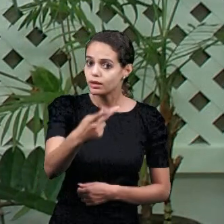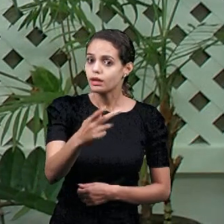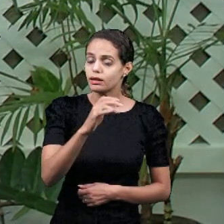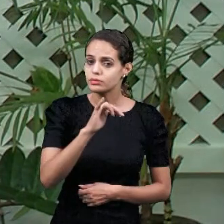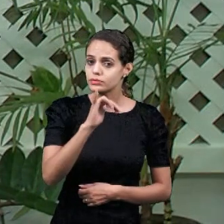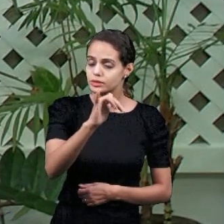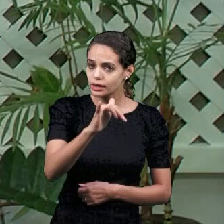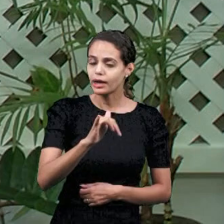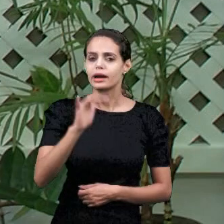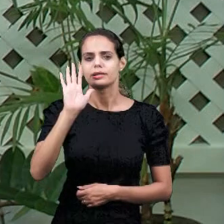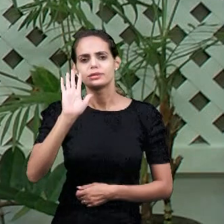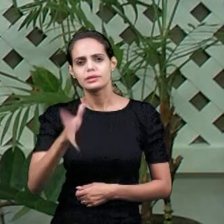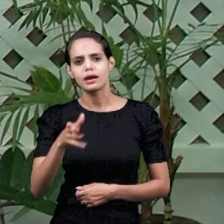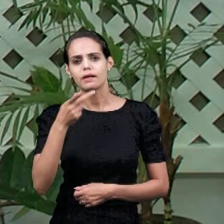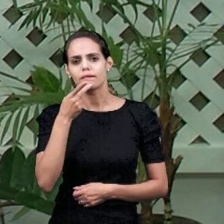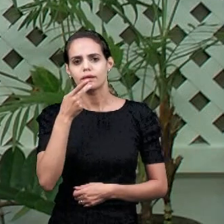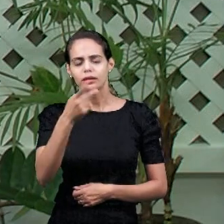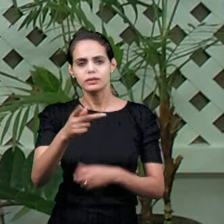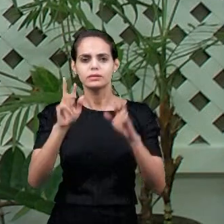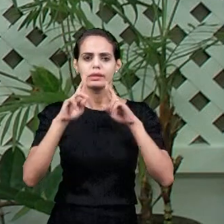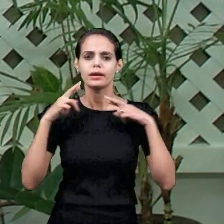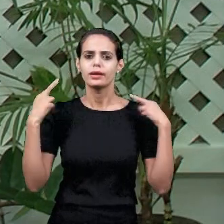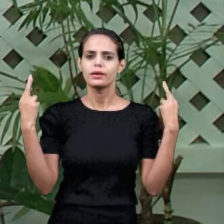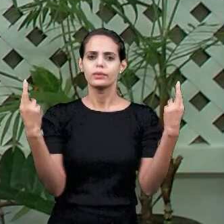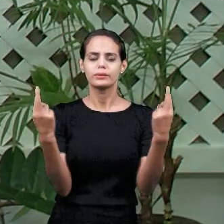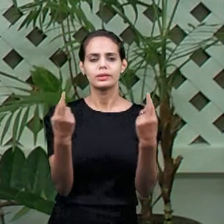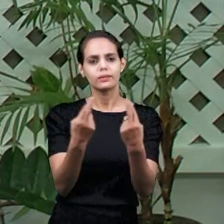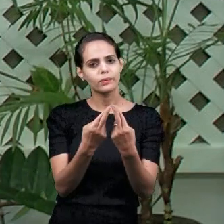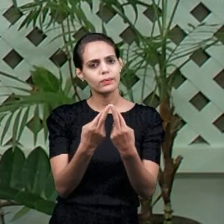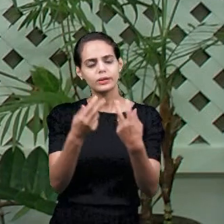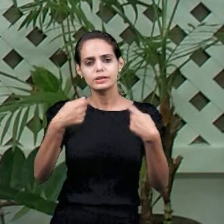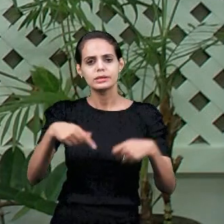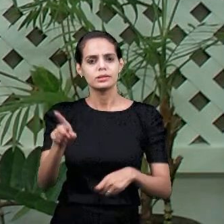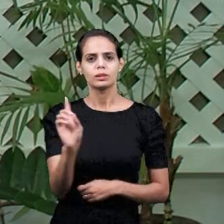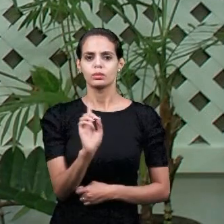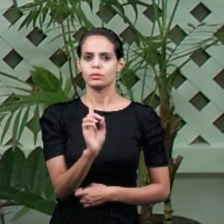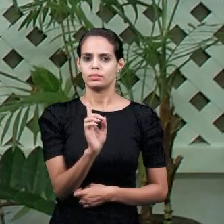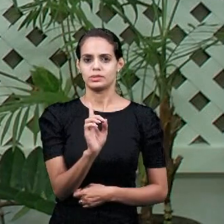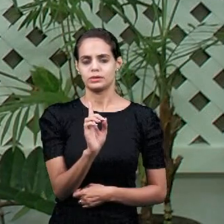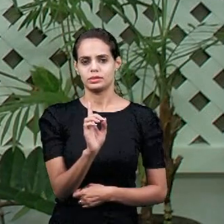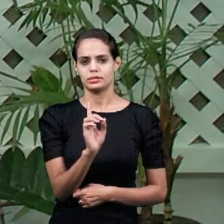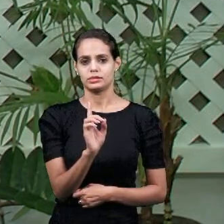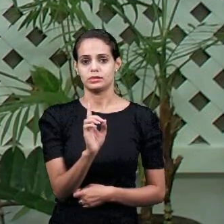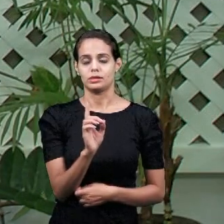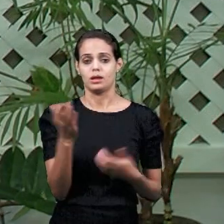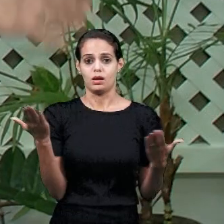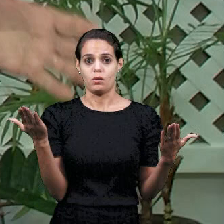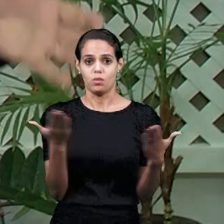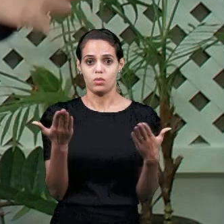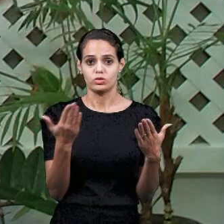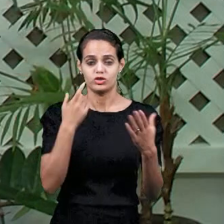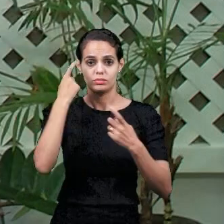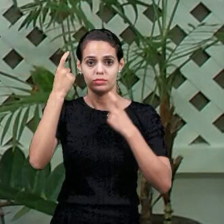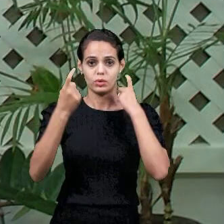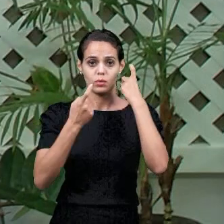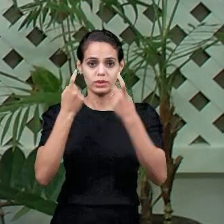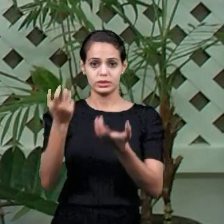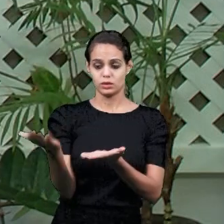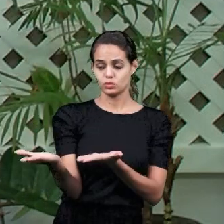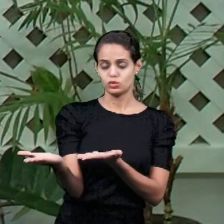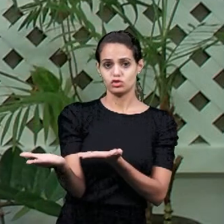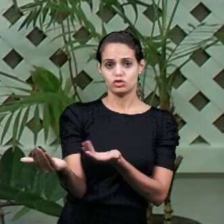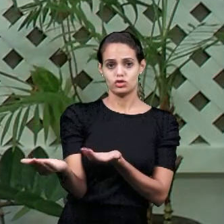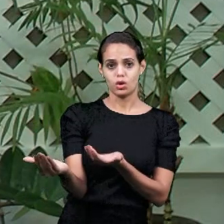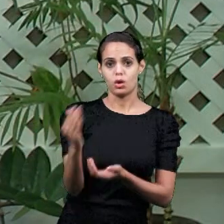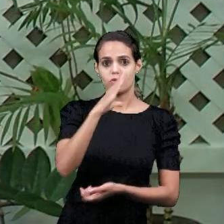Il n'est pas nécessaire de s'exposer dans des réunions. La grande préoccupation aujourd'hui, c'est les jeunes, les adolescents et les enfants. Nous